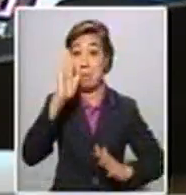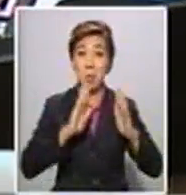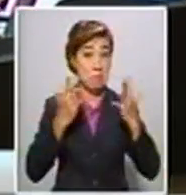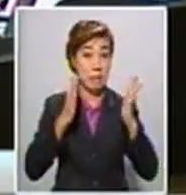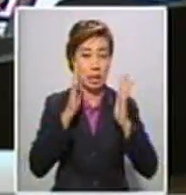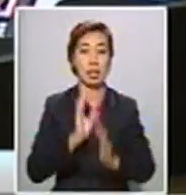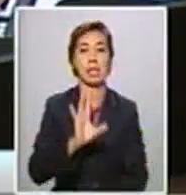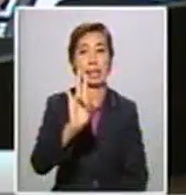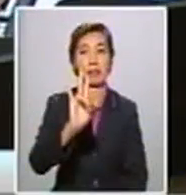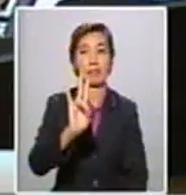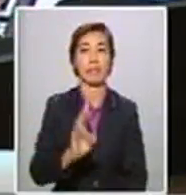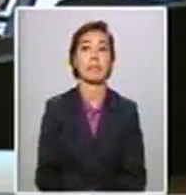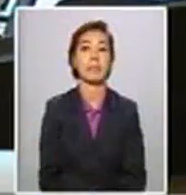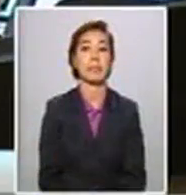เ